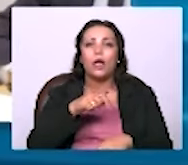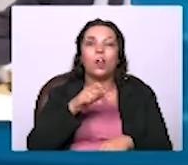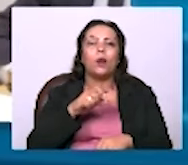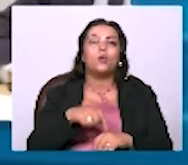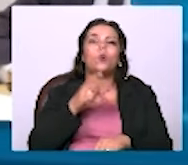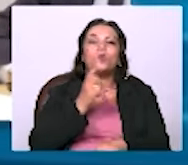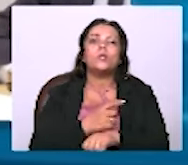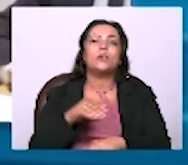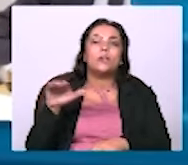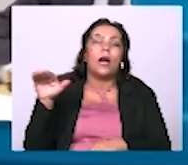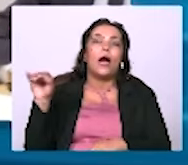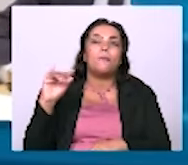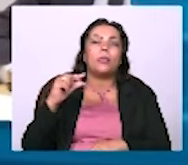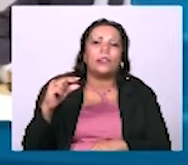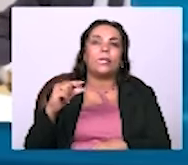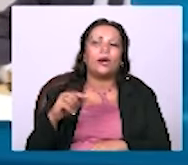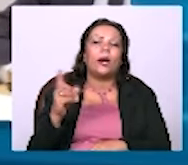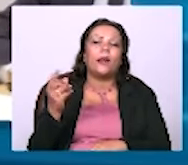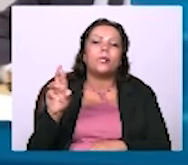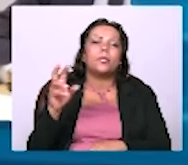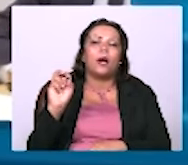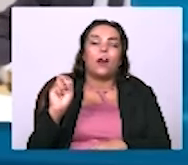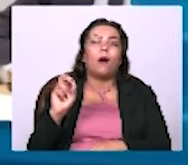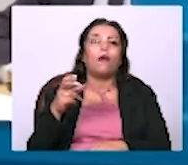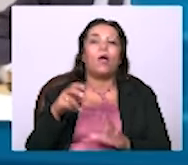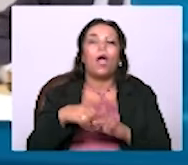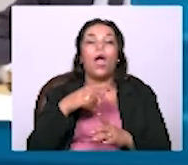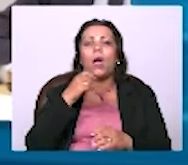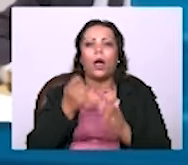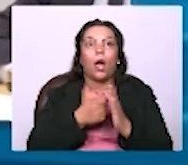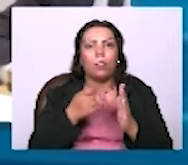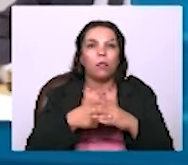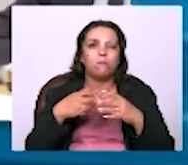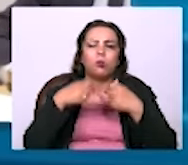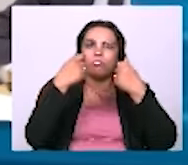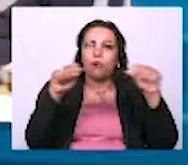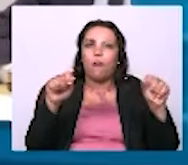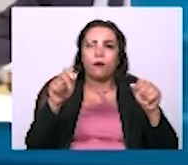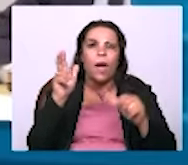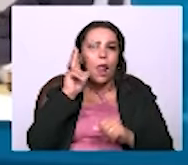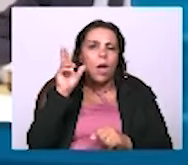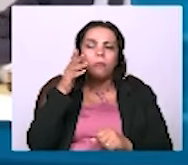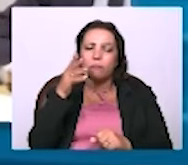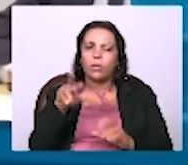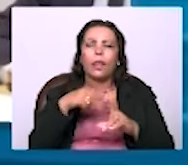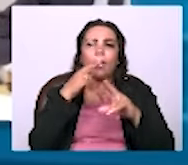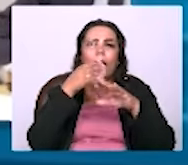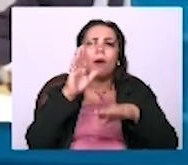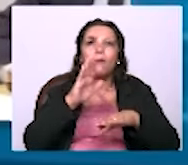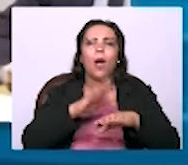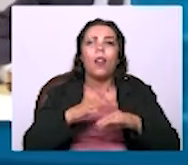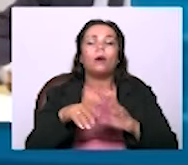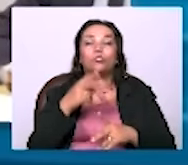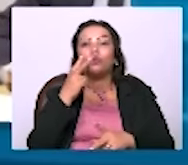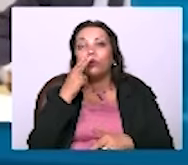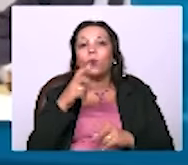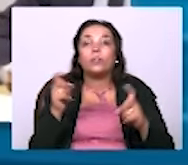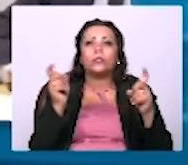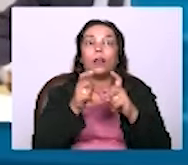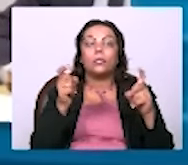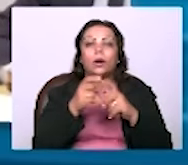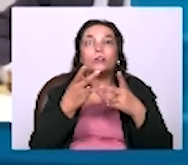رزق الكاتب الصحفي والاعلامي وايضا اتكلم عن اوجه تحديات